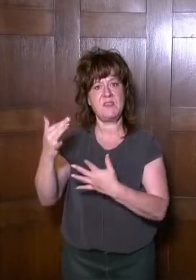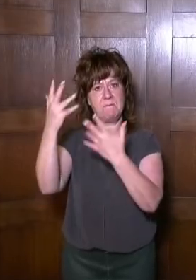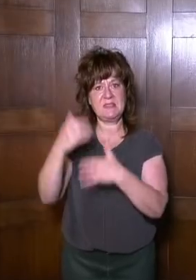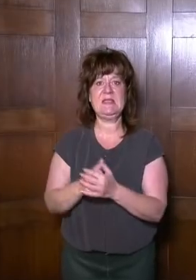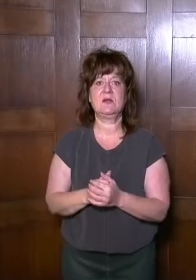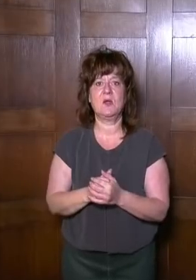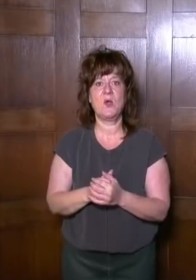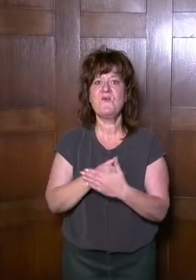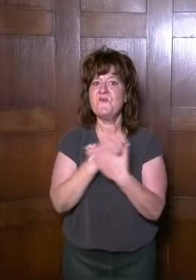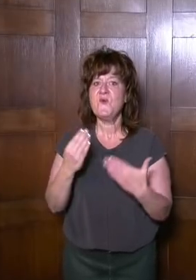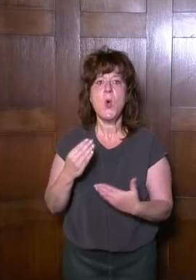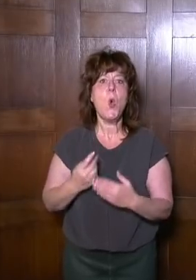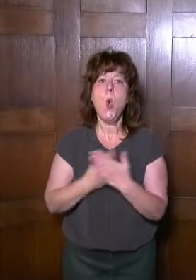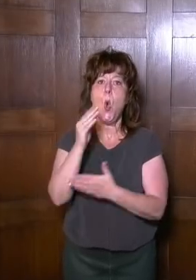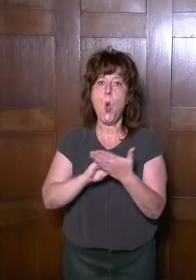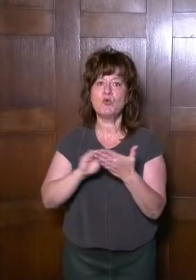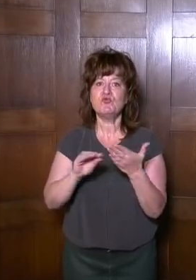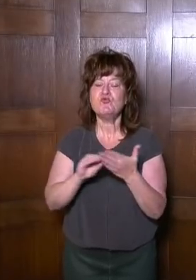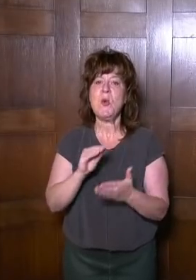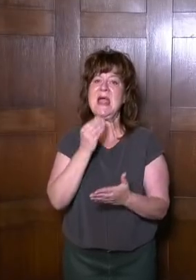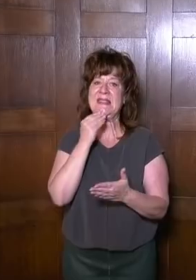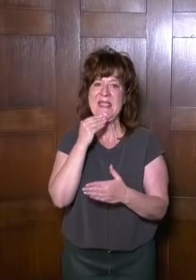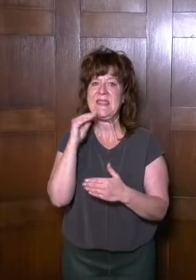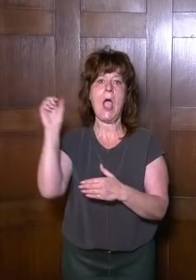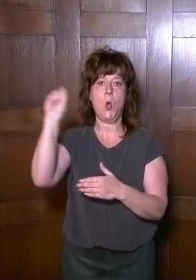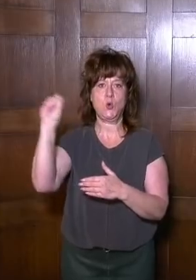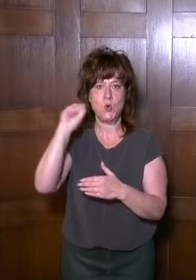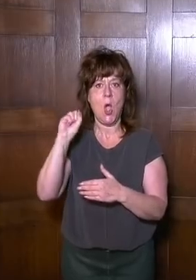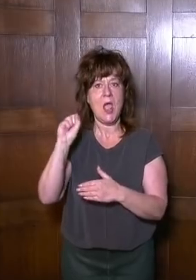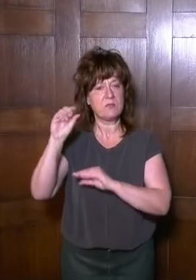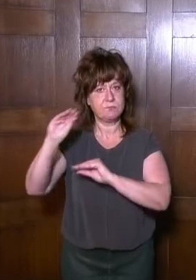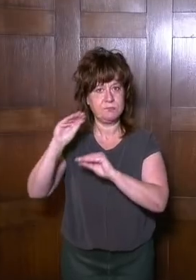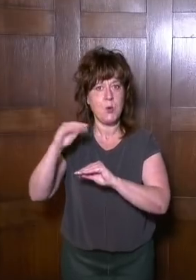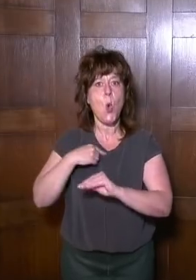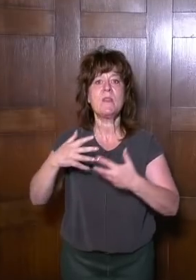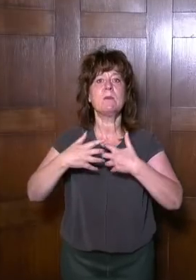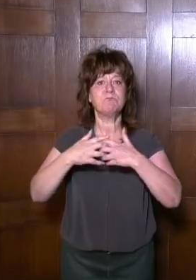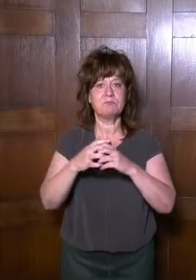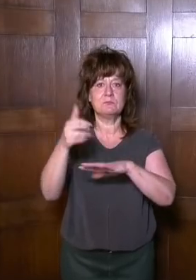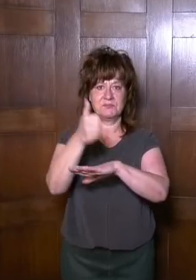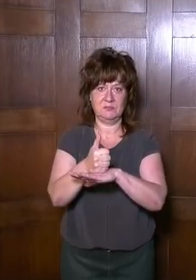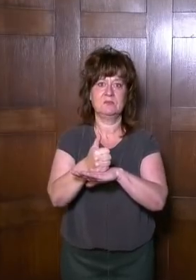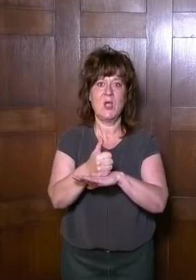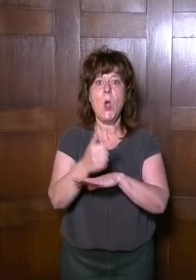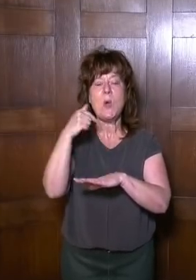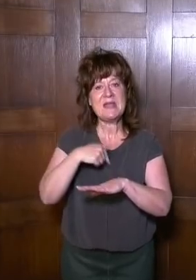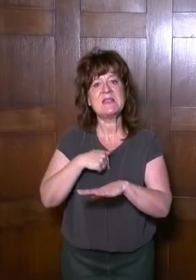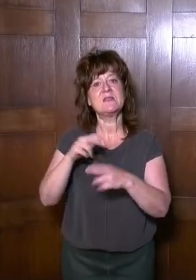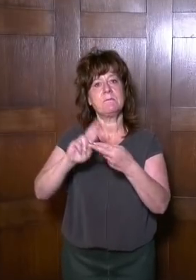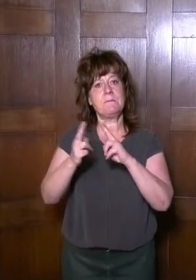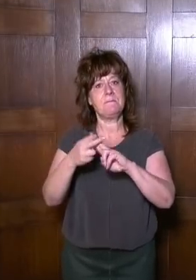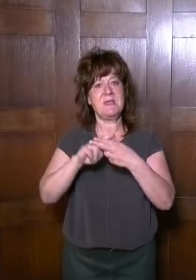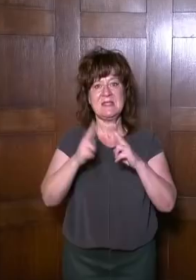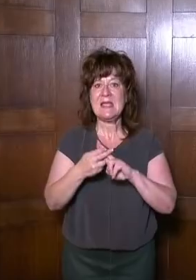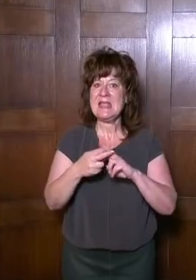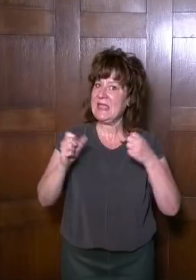an der Hochschule Zittau-Görlitz gelehrt und war auch deren Gründungsrektor. Und jetzt bin ich Glied einer Initiative Freiheit